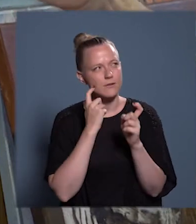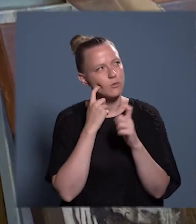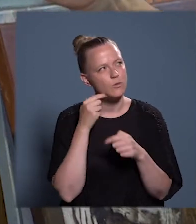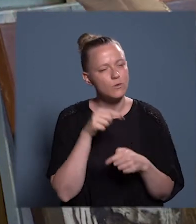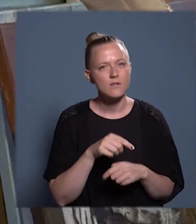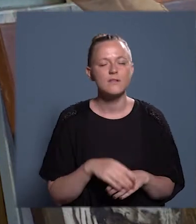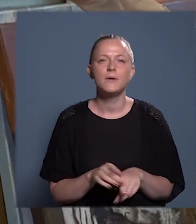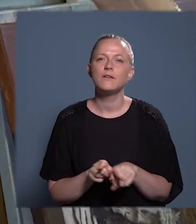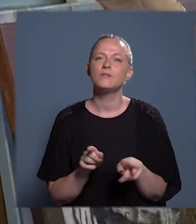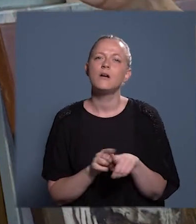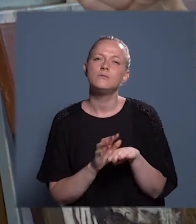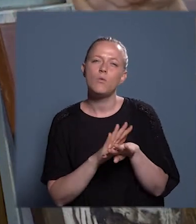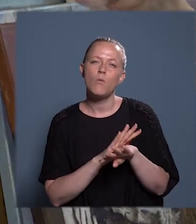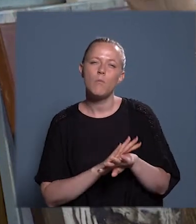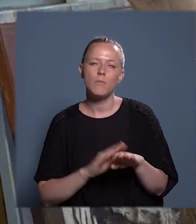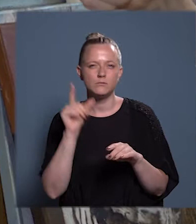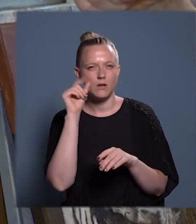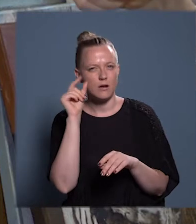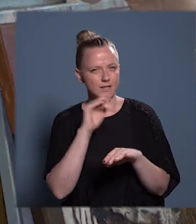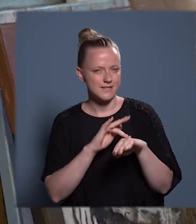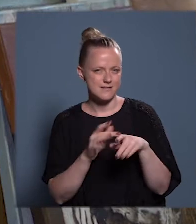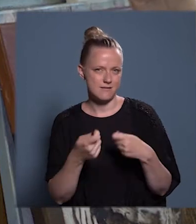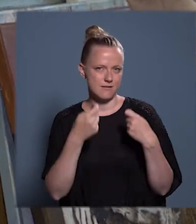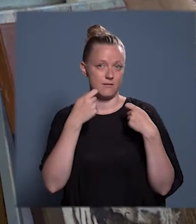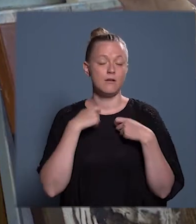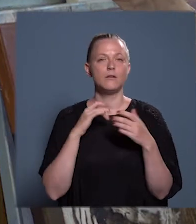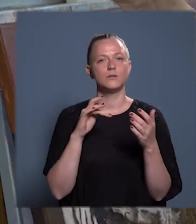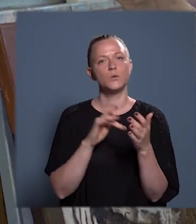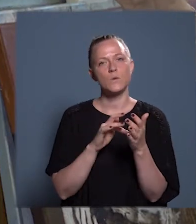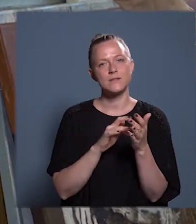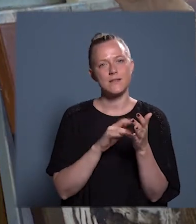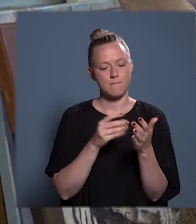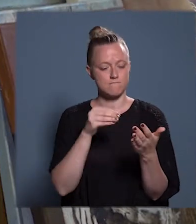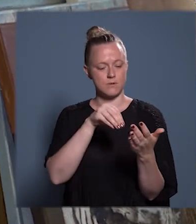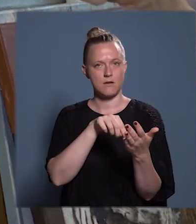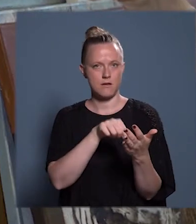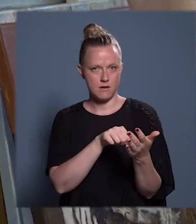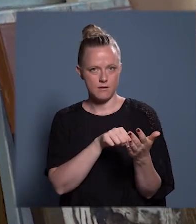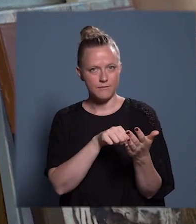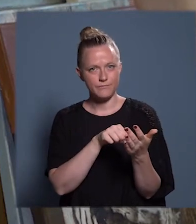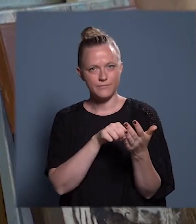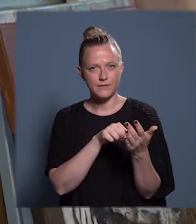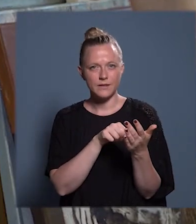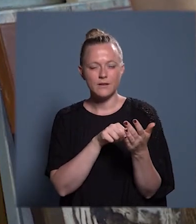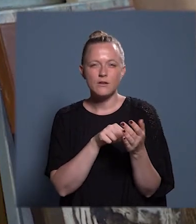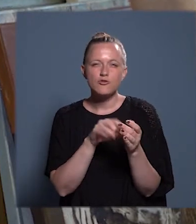egy olyan tompa narancsos szint, ami a közepében lévő